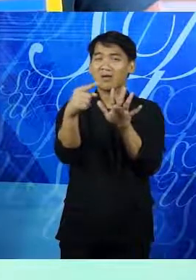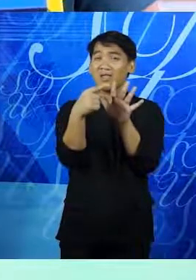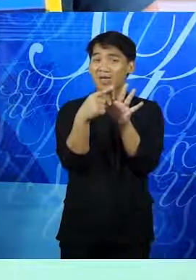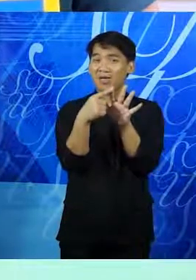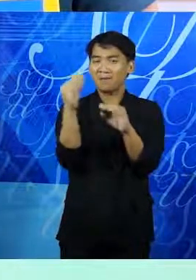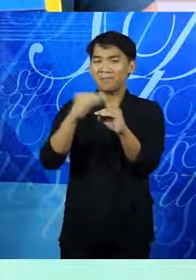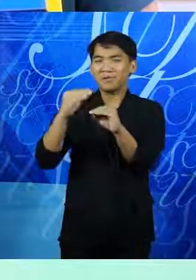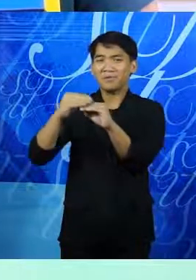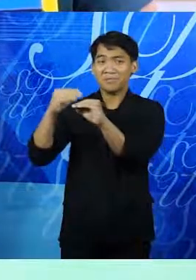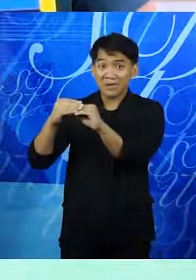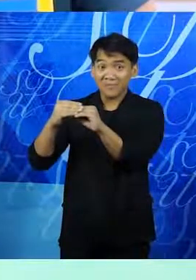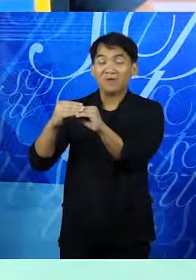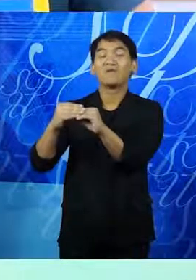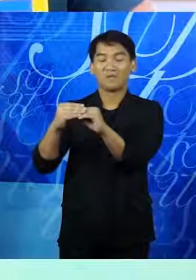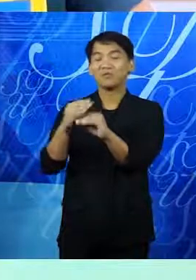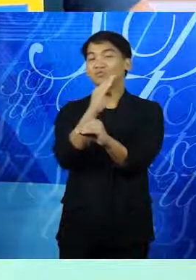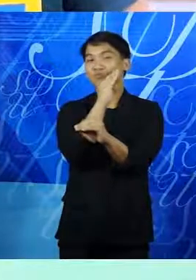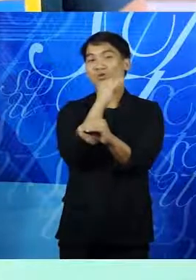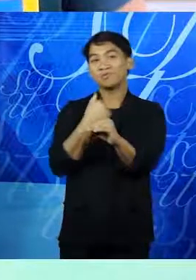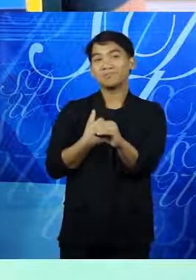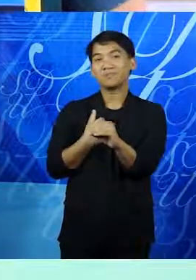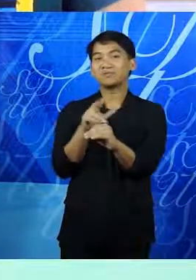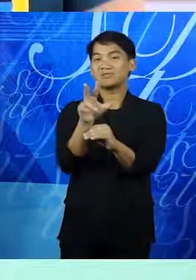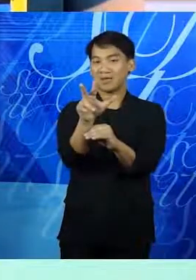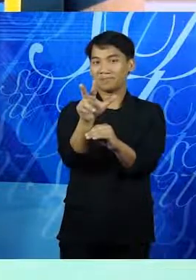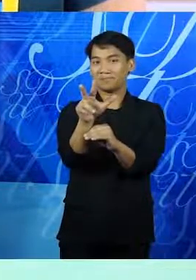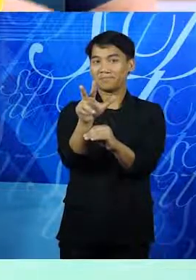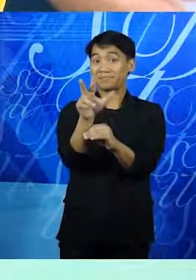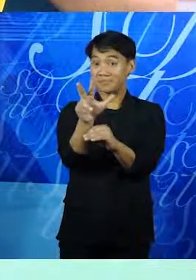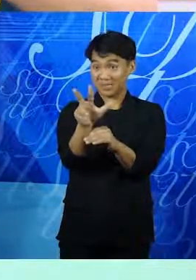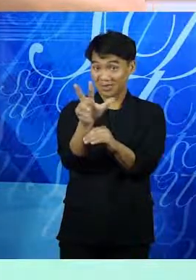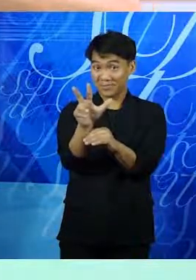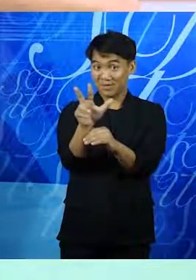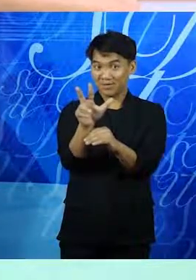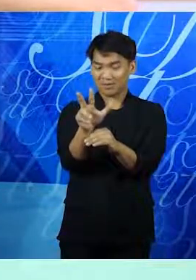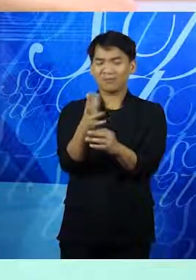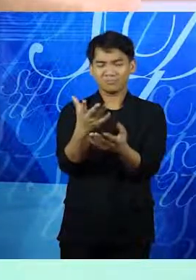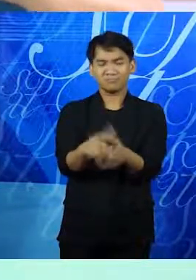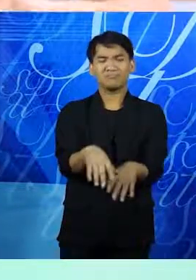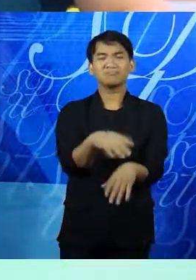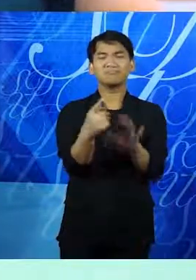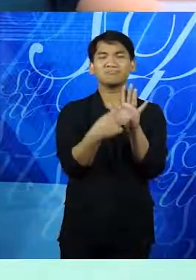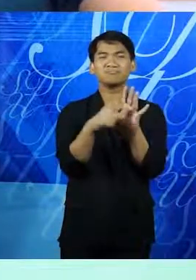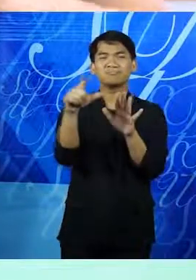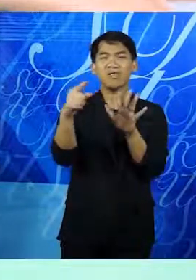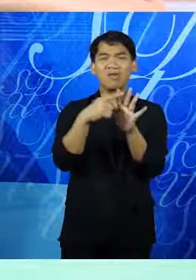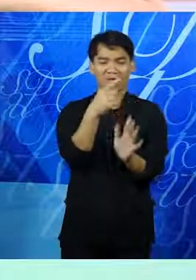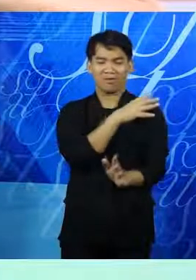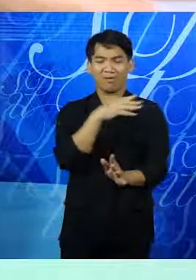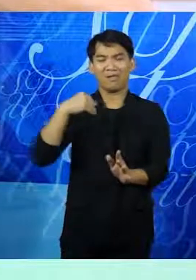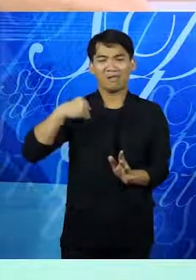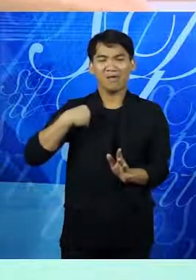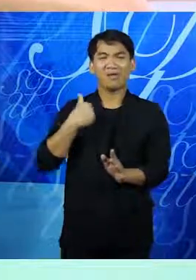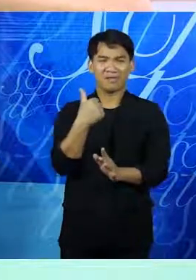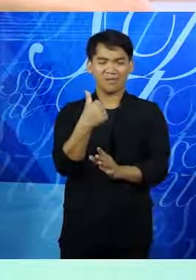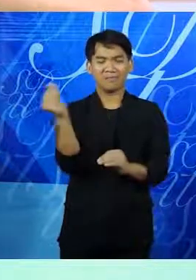อันขึ้นไปนะแต่ถ้าเกิดมี3อันนะคะเด็กเนี่ยนะคะสามารถที่จะใช้และตัวสุดท้าย